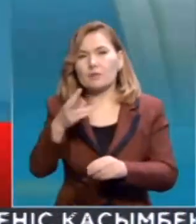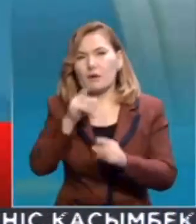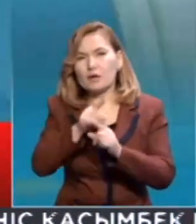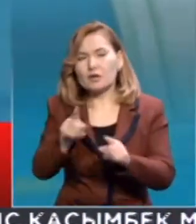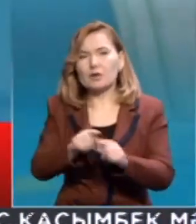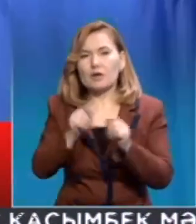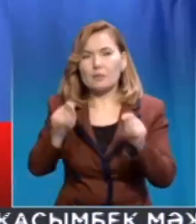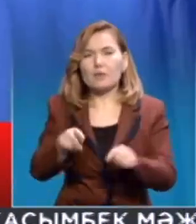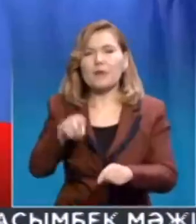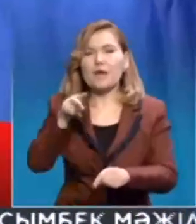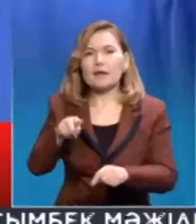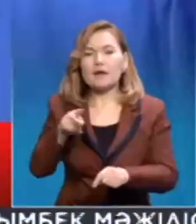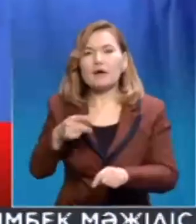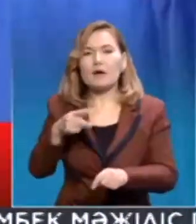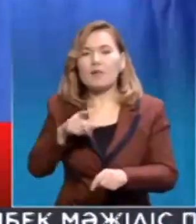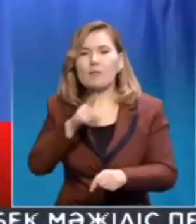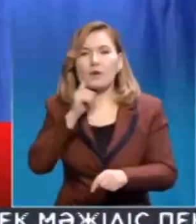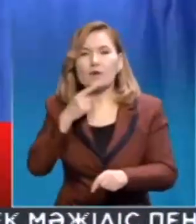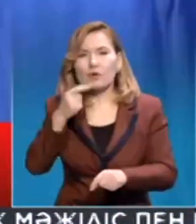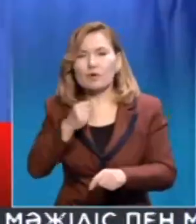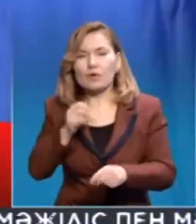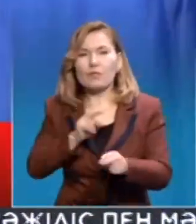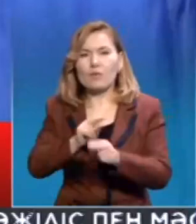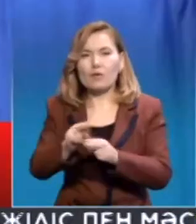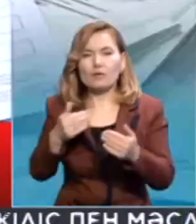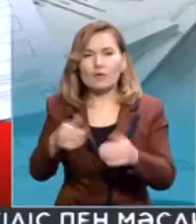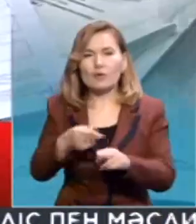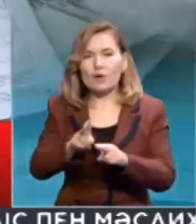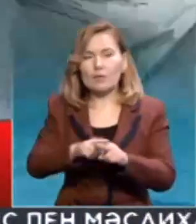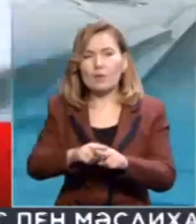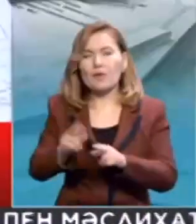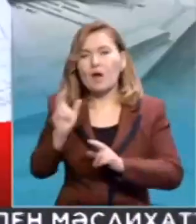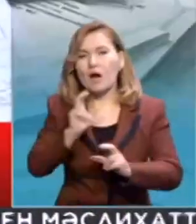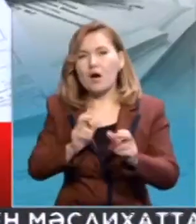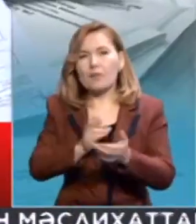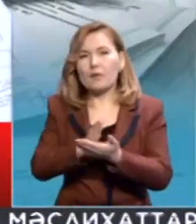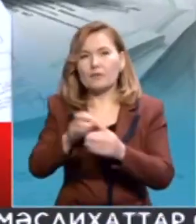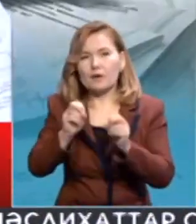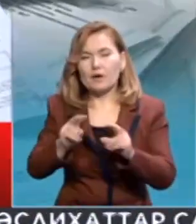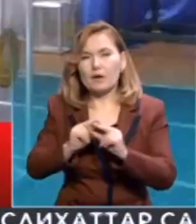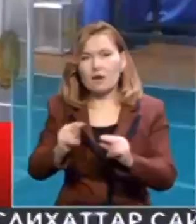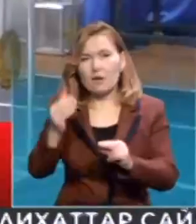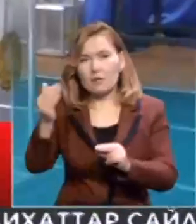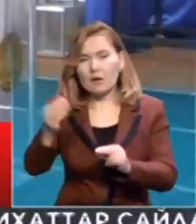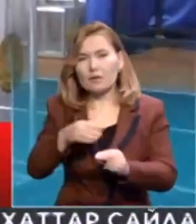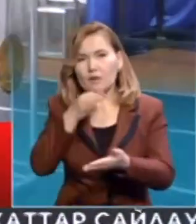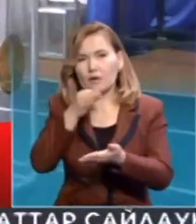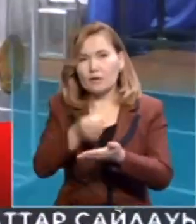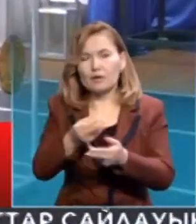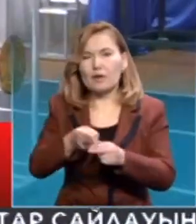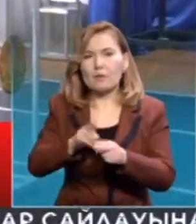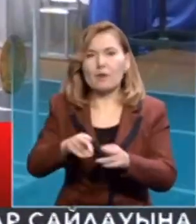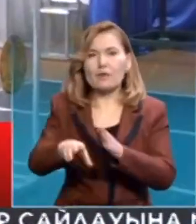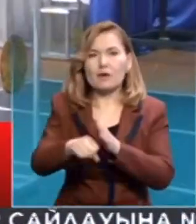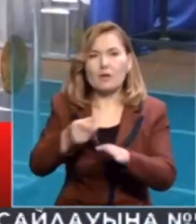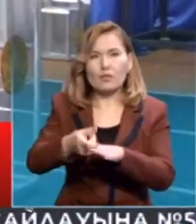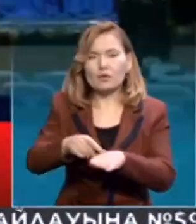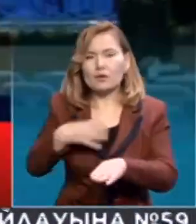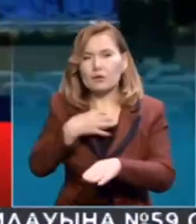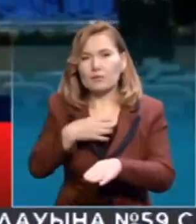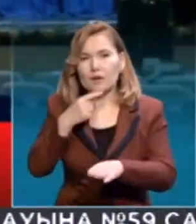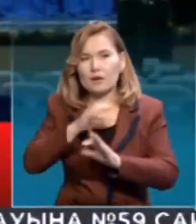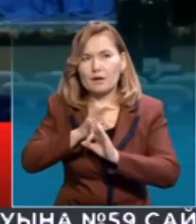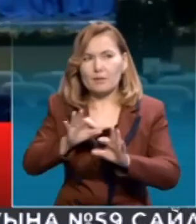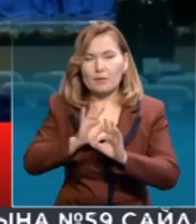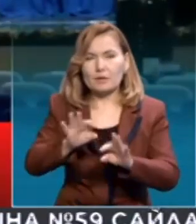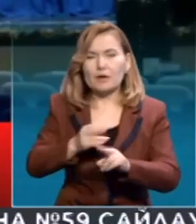институт 2000-нан аса білікті маман тәрбиелеп шығарған. Оқу орнының қызметкерлері бүгінгі сайлау аса жауапты саяси науқан екенін айтады.